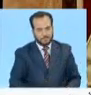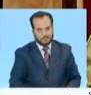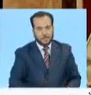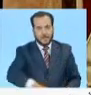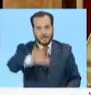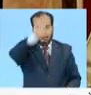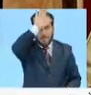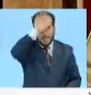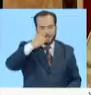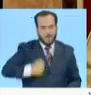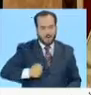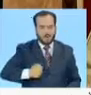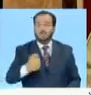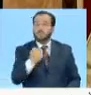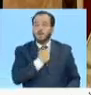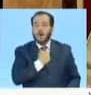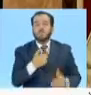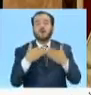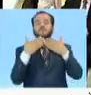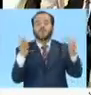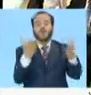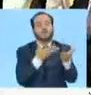إن أبواب الحوار مفتوحة